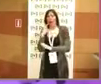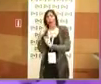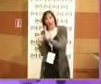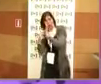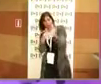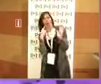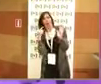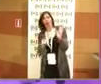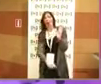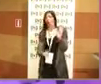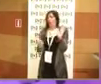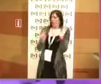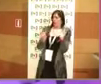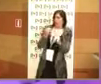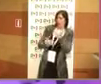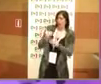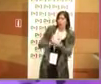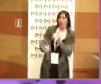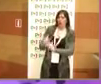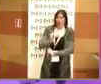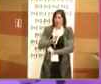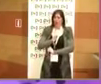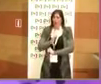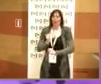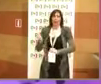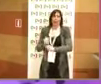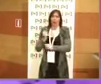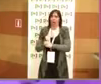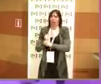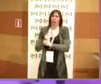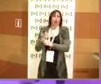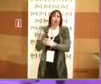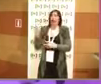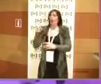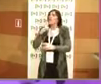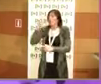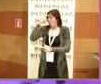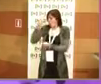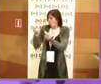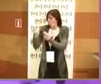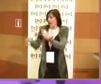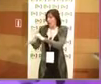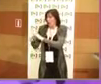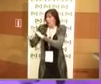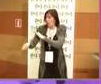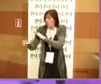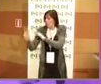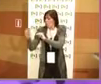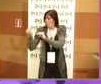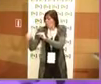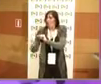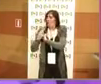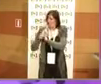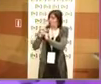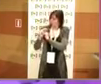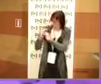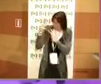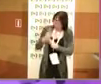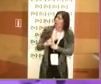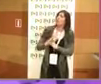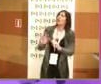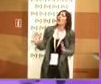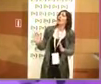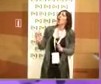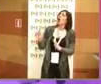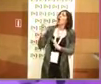recessione, l'isolamento, il lavoro. Da questo governo, da quando questo governo è in carica, lo diciamolo e diciamolo forte, ci